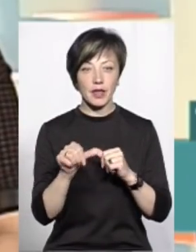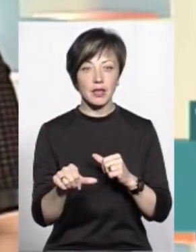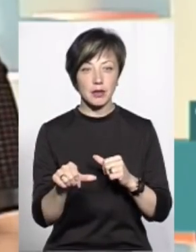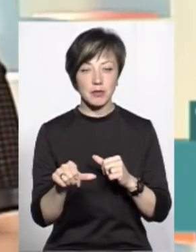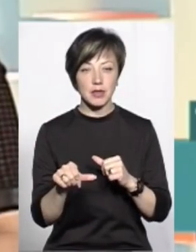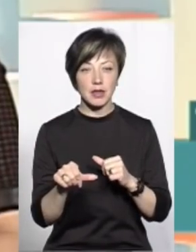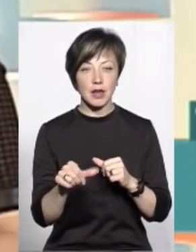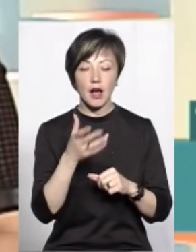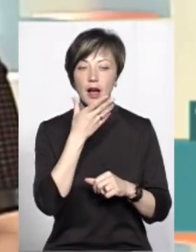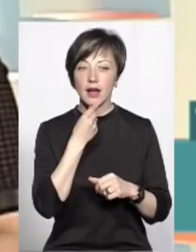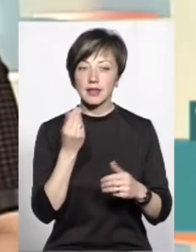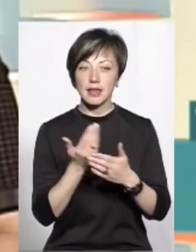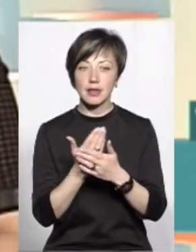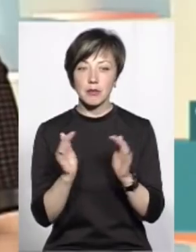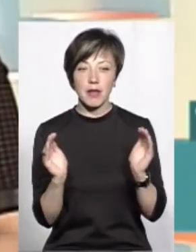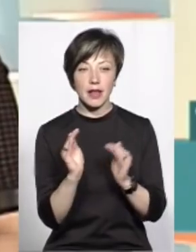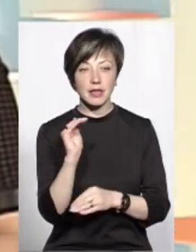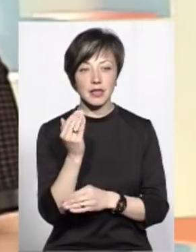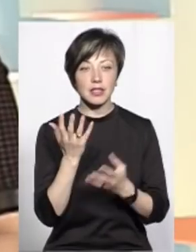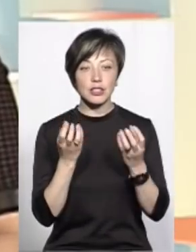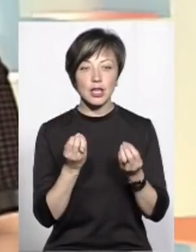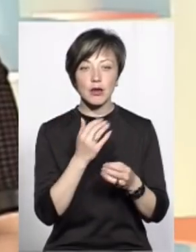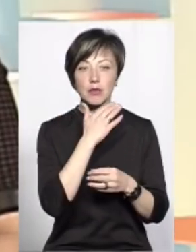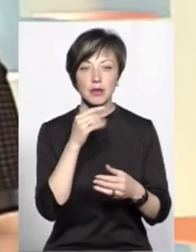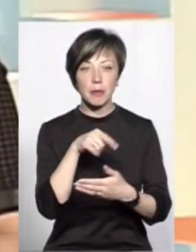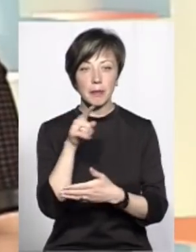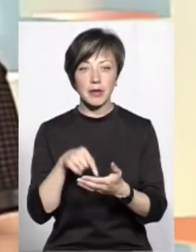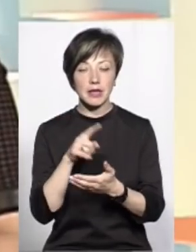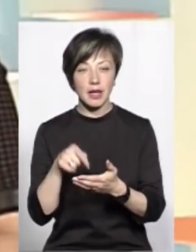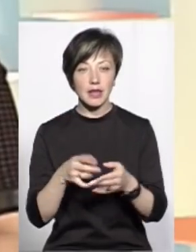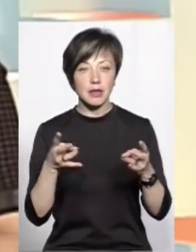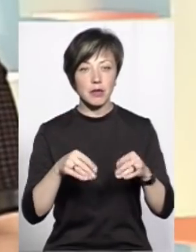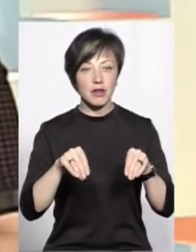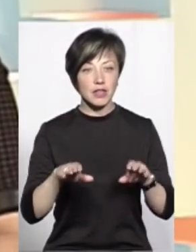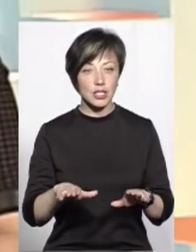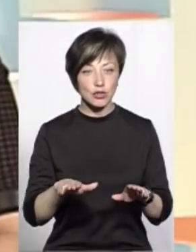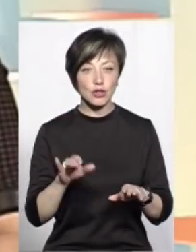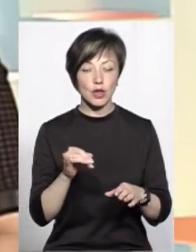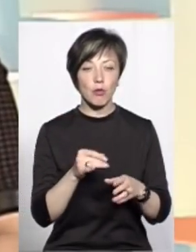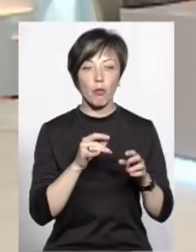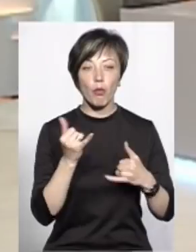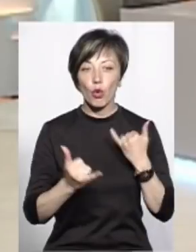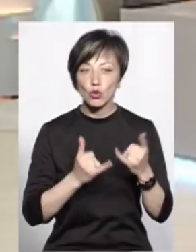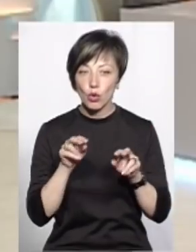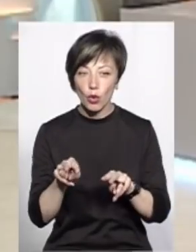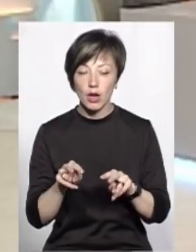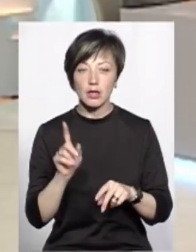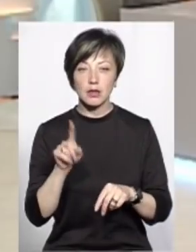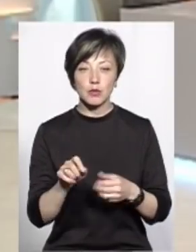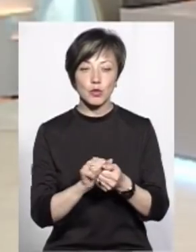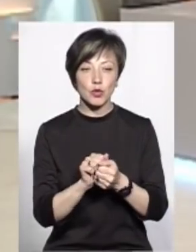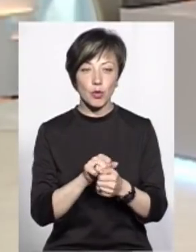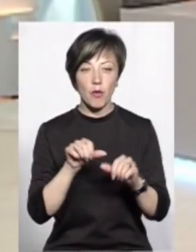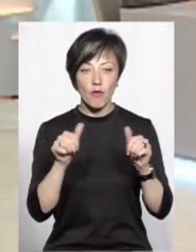крім цих гарних картинок маленької дитини, є ще купа питань, яких треба вирішувати і по догляду, і навіть по цим